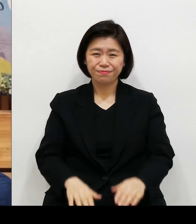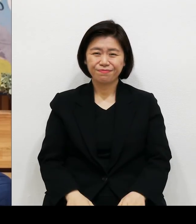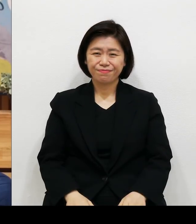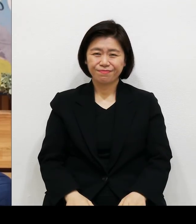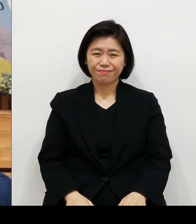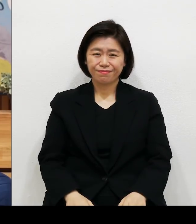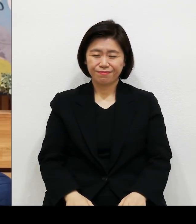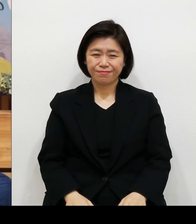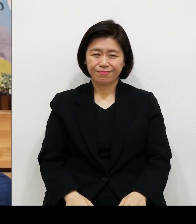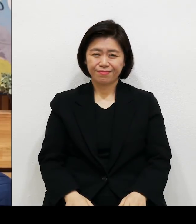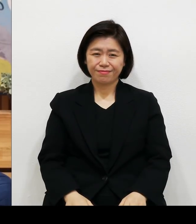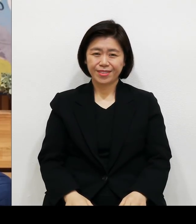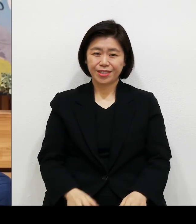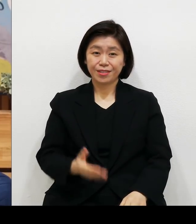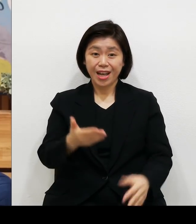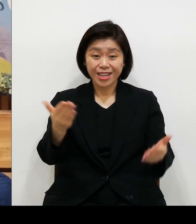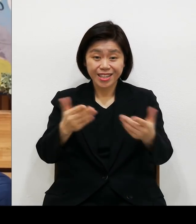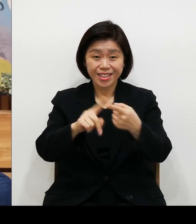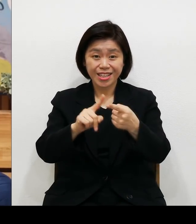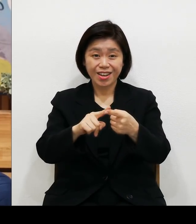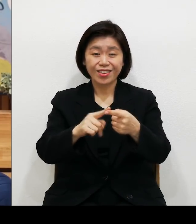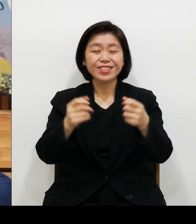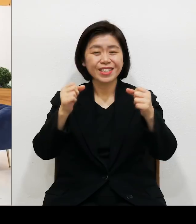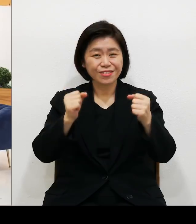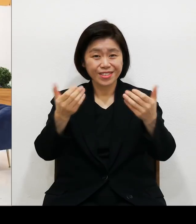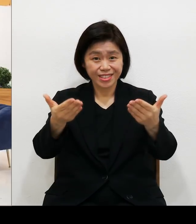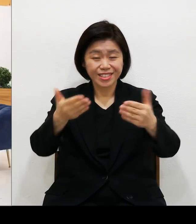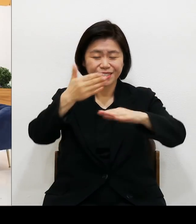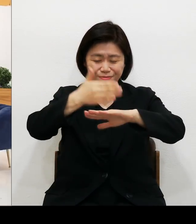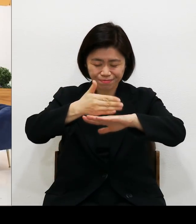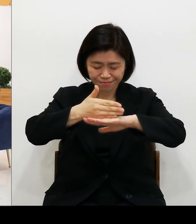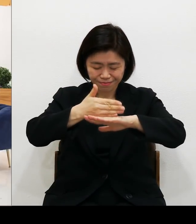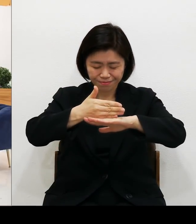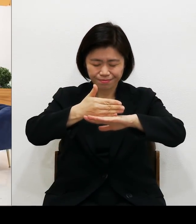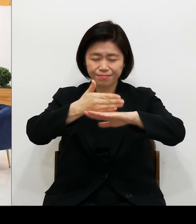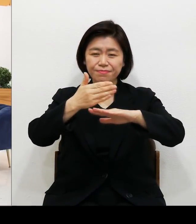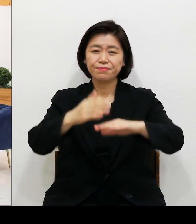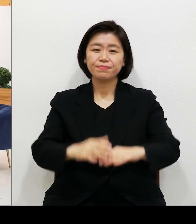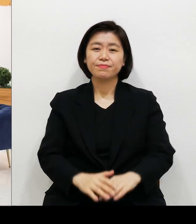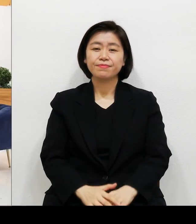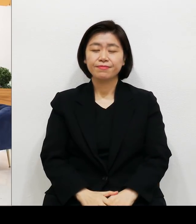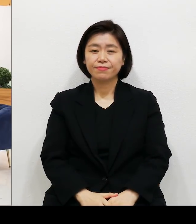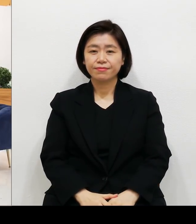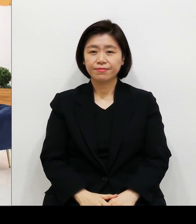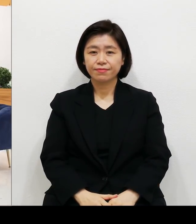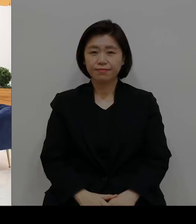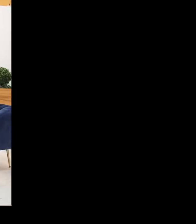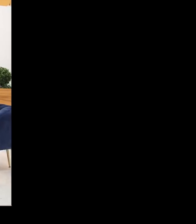그러겠습니다. 항상 하시는 일에 저희도 응원하겠습니다. 네, 감사합니다. 네, 오늘 고맙습니다. 네, 감사합니다.